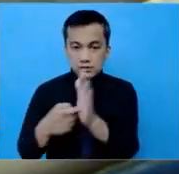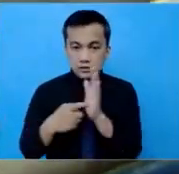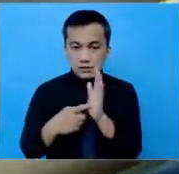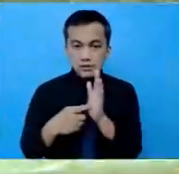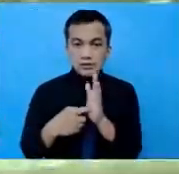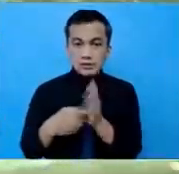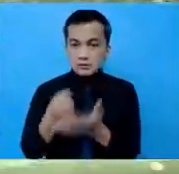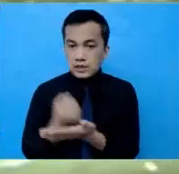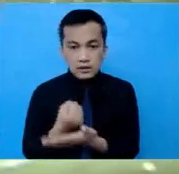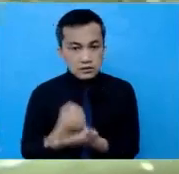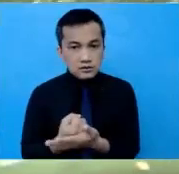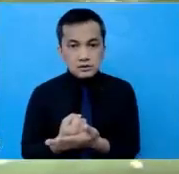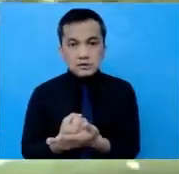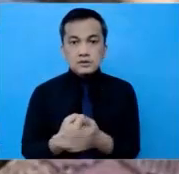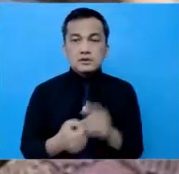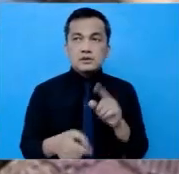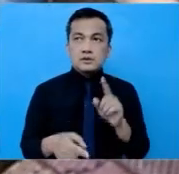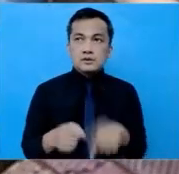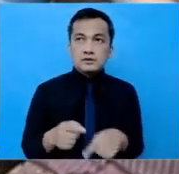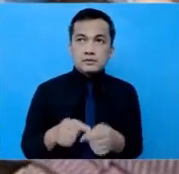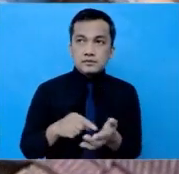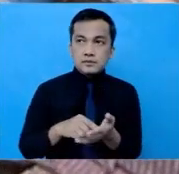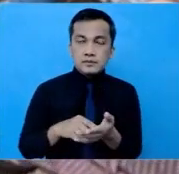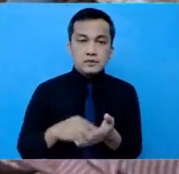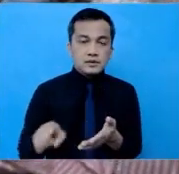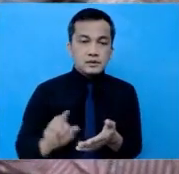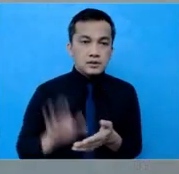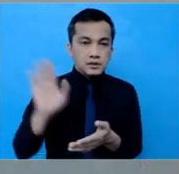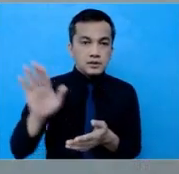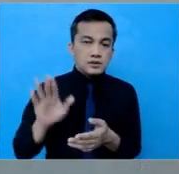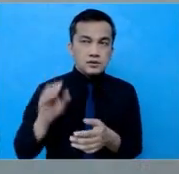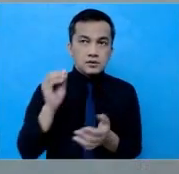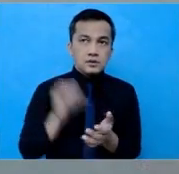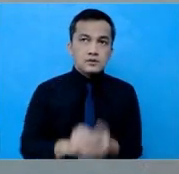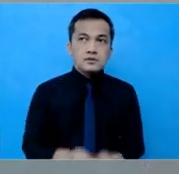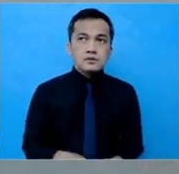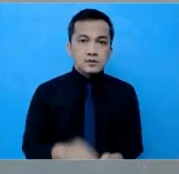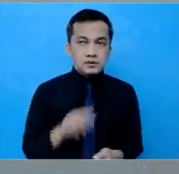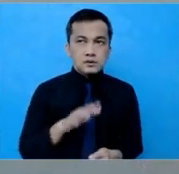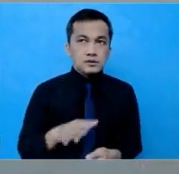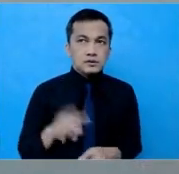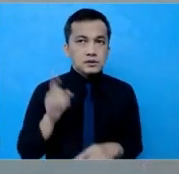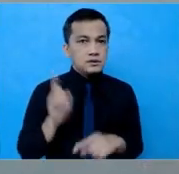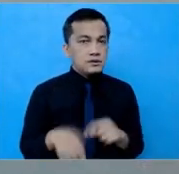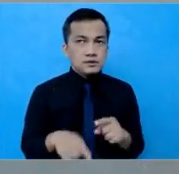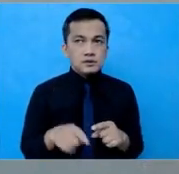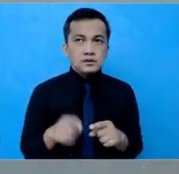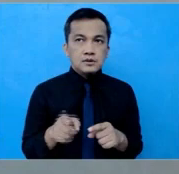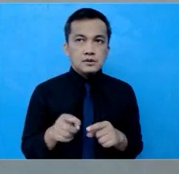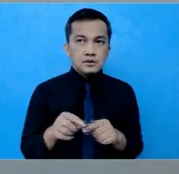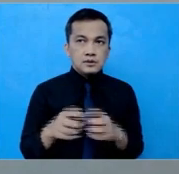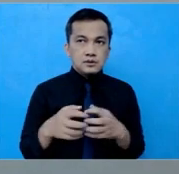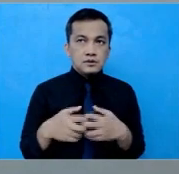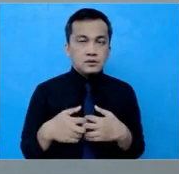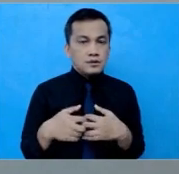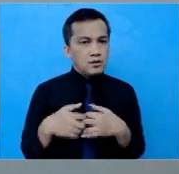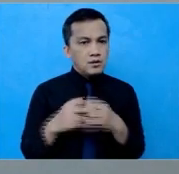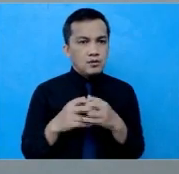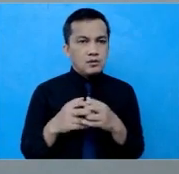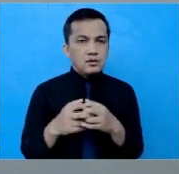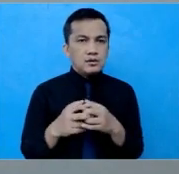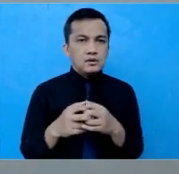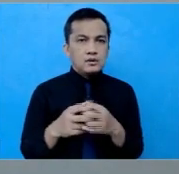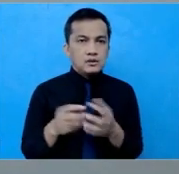hindi po sila pwede magbayad ng kanilang utang, hindi din sila pwedeng makabayad ng kanilang mga capex spending.